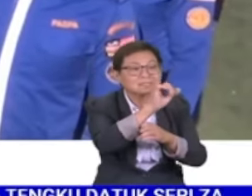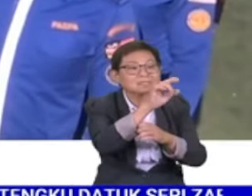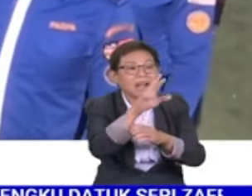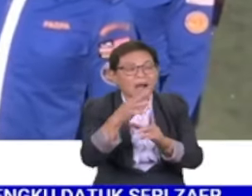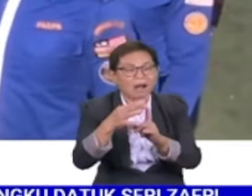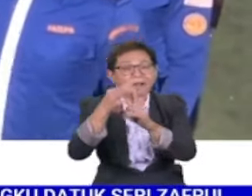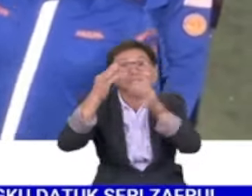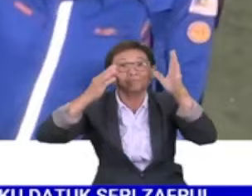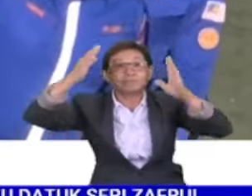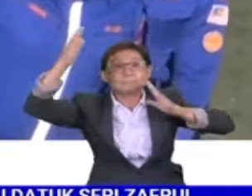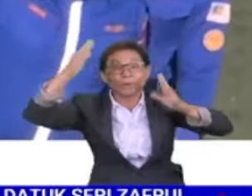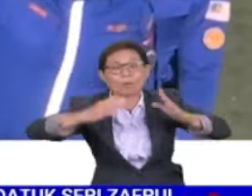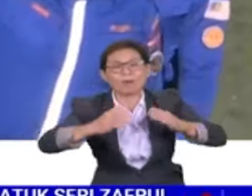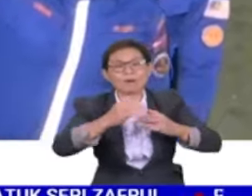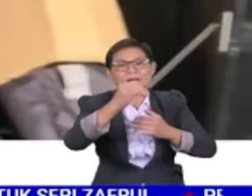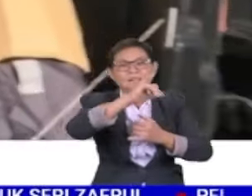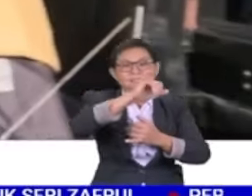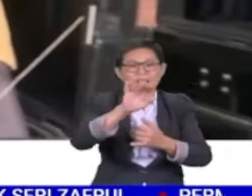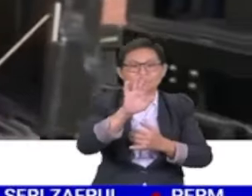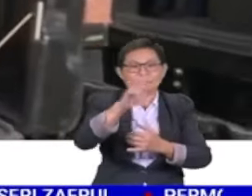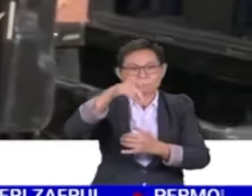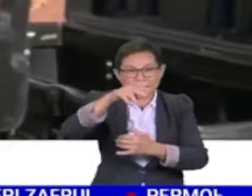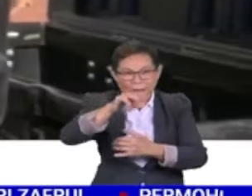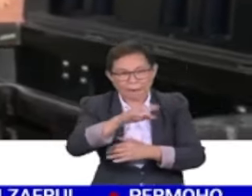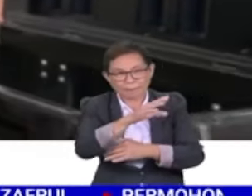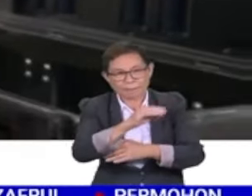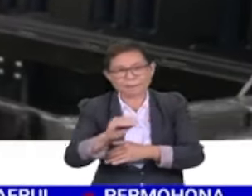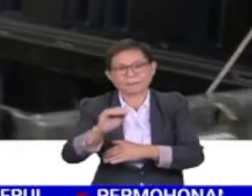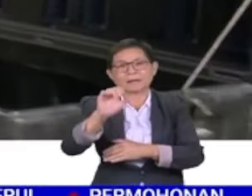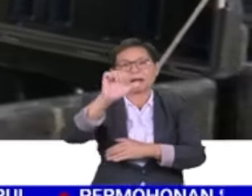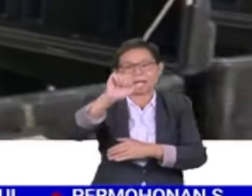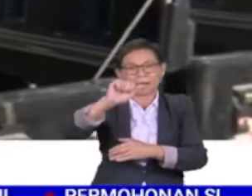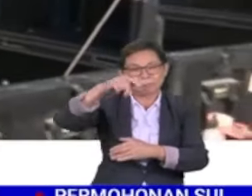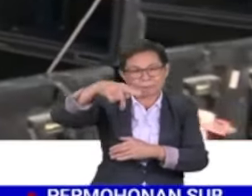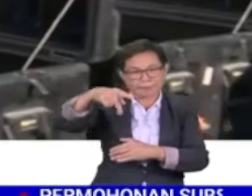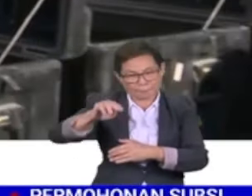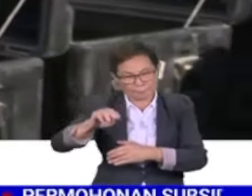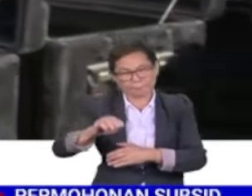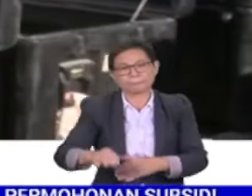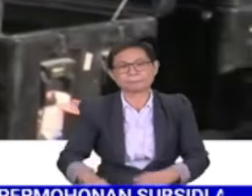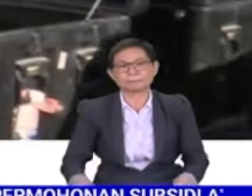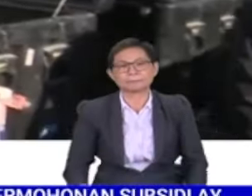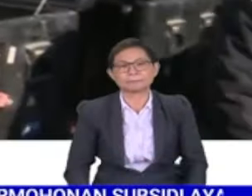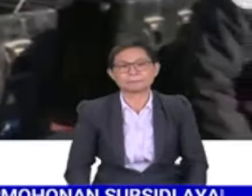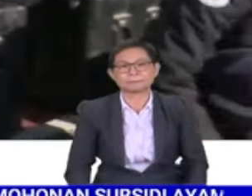menyelamat khas Malaysia, Jabatan Bomba dan Penyelamat dan Angkatan Pertahanan Awam.